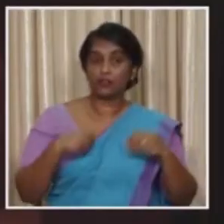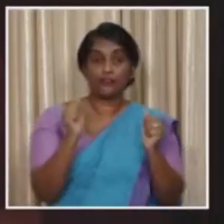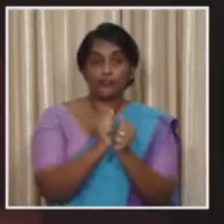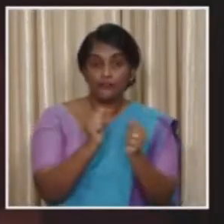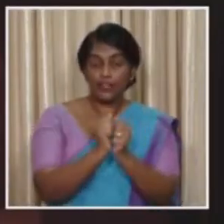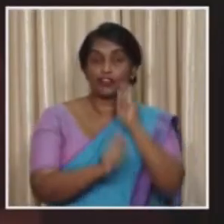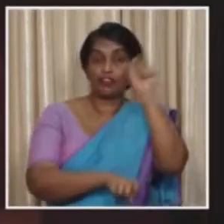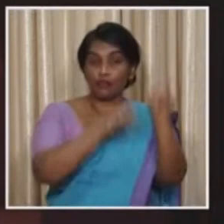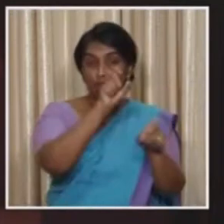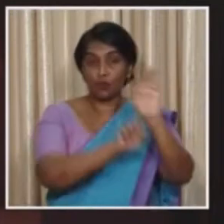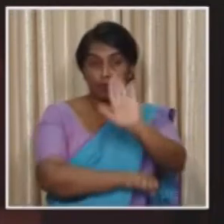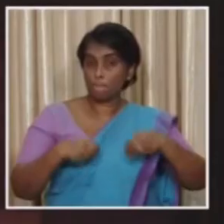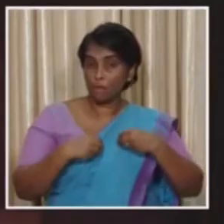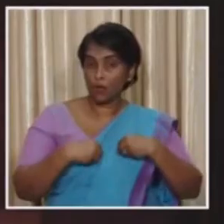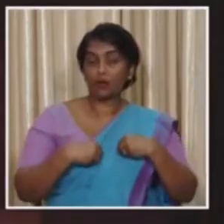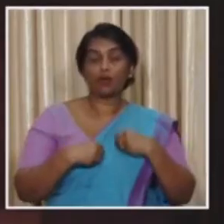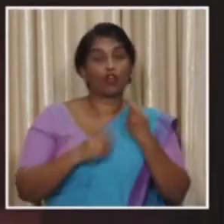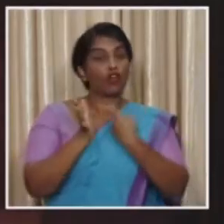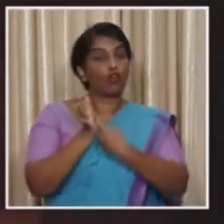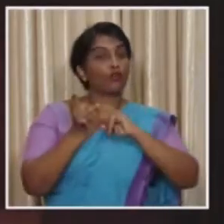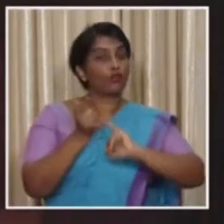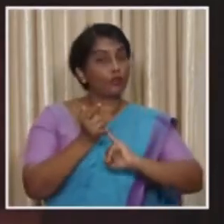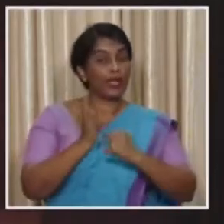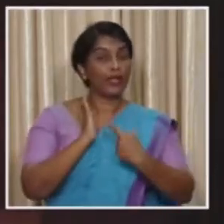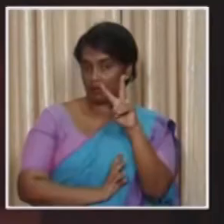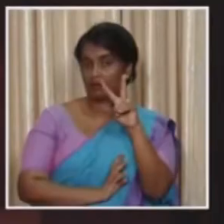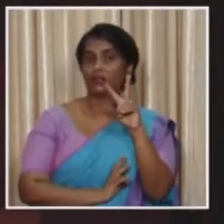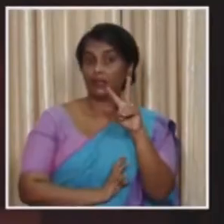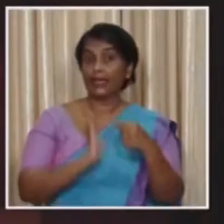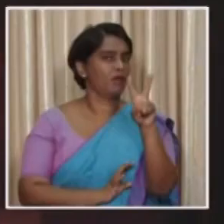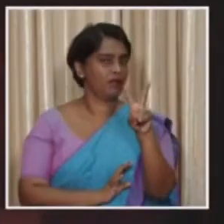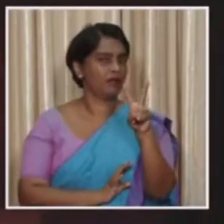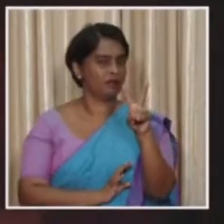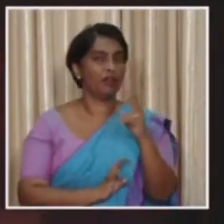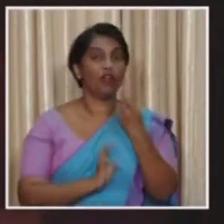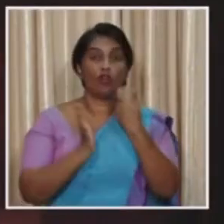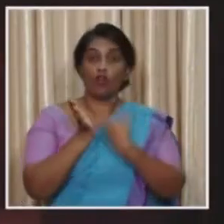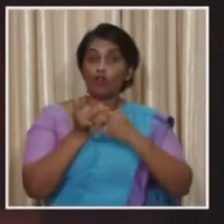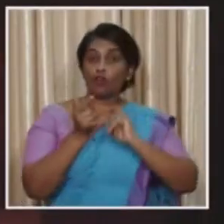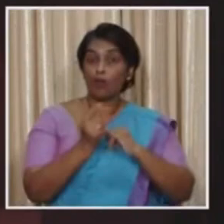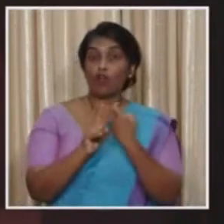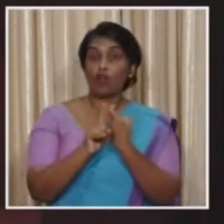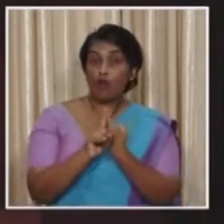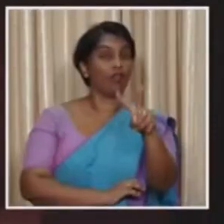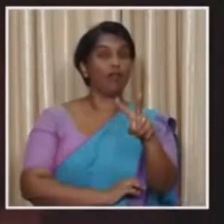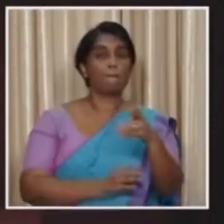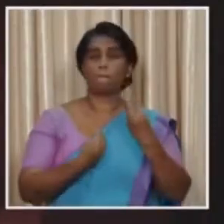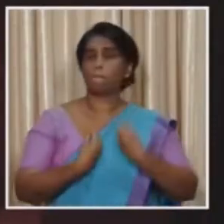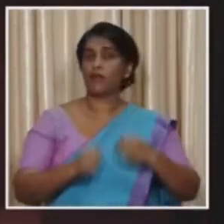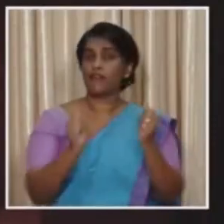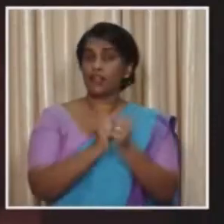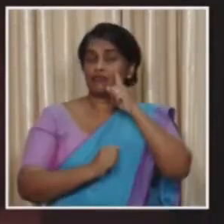කරන ජනතාවට අත්පත් වෙන පාඩුව රුපියල් ට්‍රිලියන 12 රුපියල් කෝටි ලක්ෂ 12 වැඩ